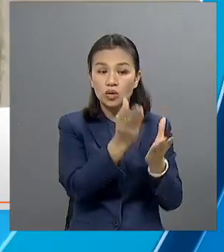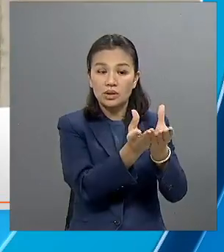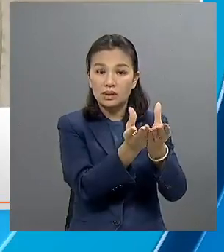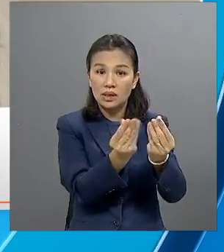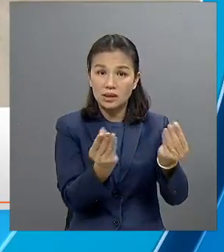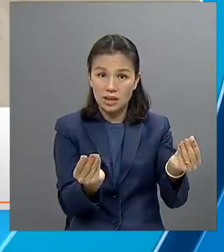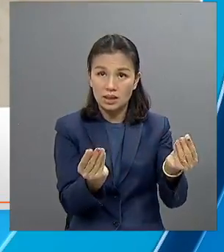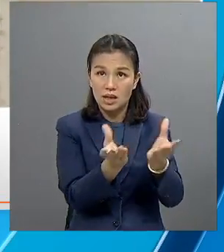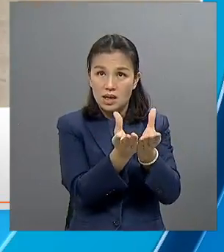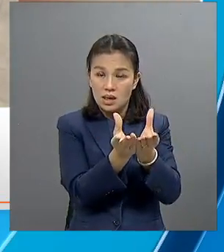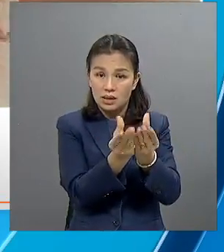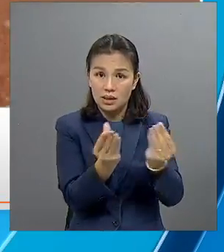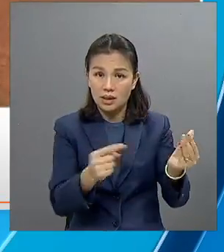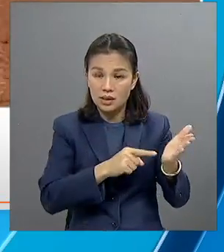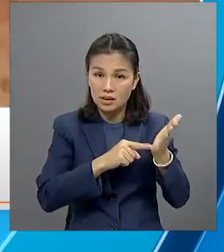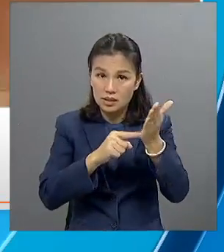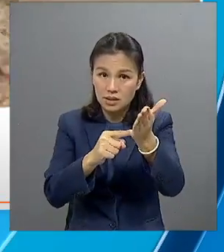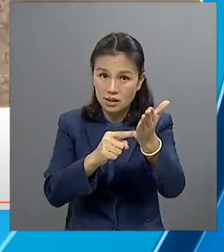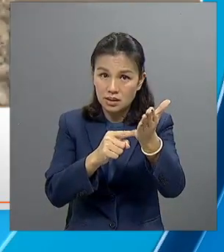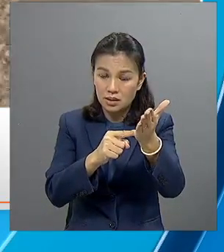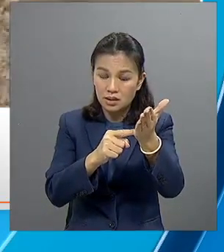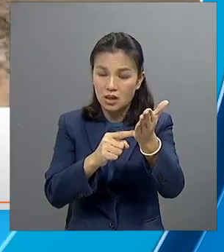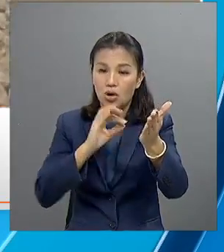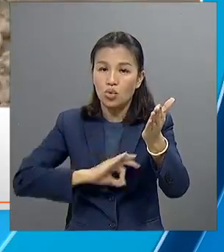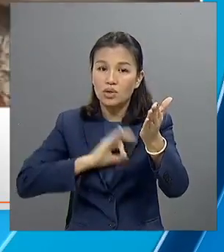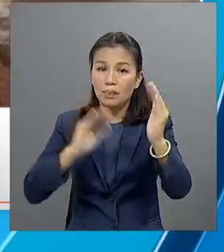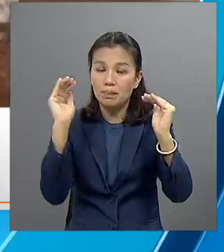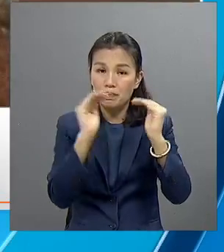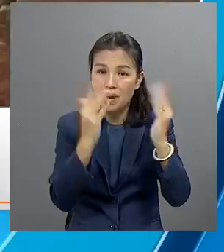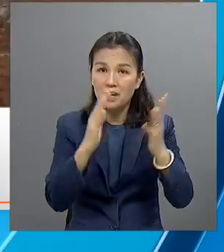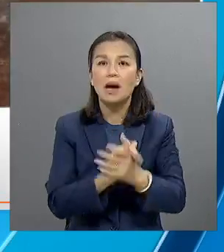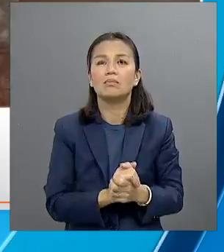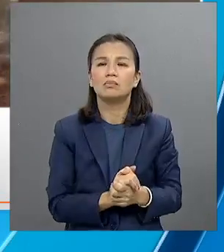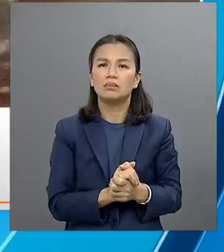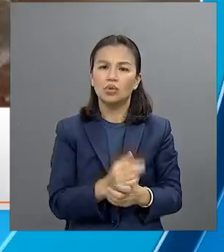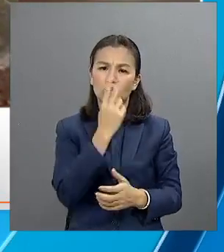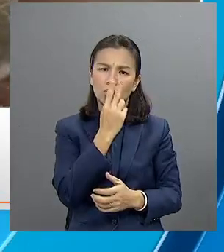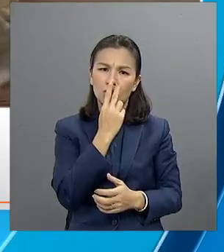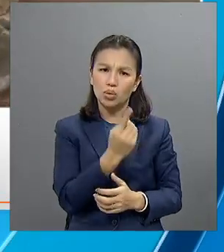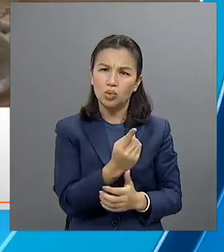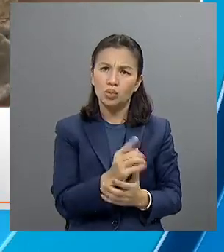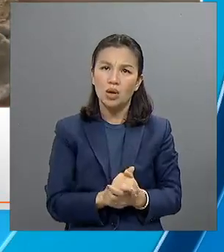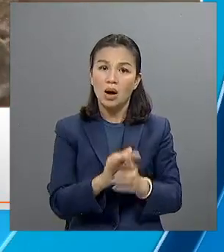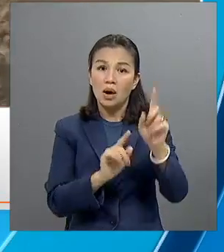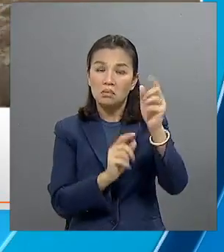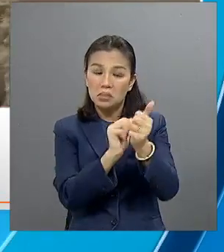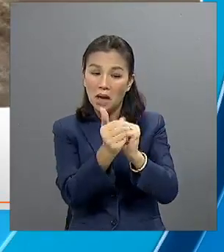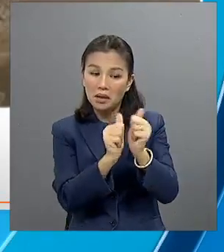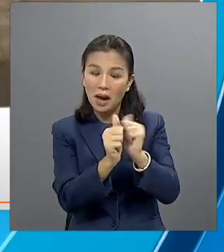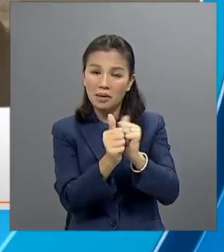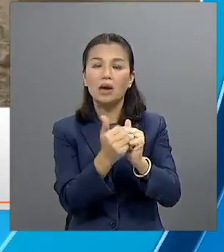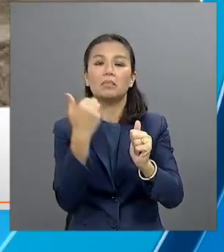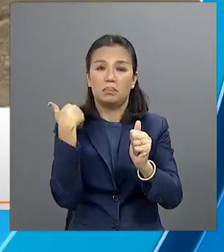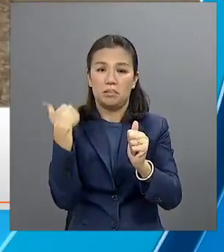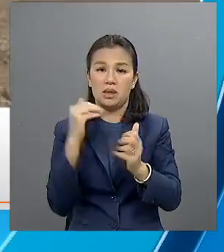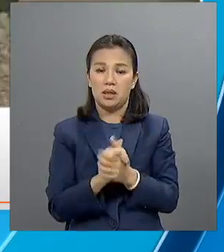าเพื่อประโยชน์แห่งรัฐและเป็นธรรมแล้วอาจไปประมูลก็ได้ อ๋ออาจจะมีการประมูลเอาเป็นว่าถ้าเกิดว่าต้องใช้ใน